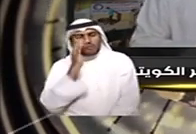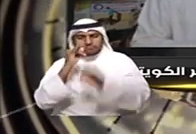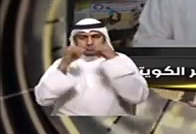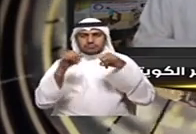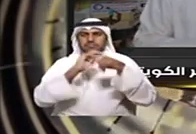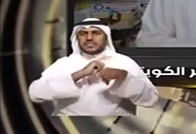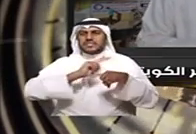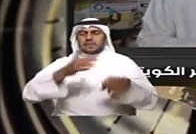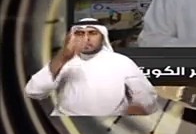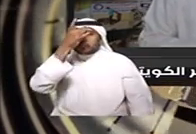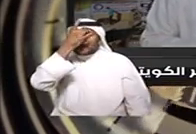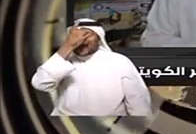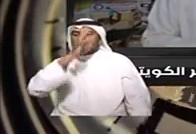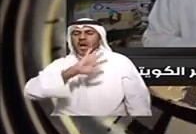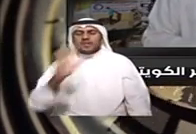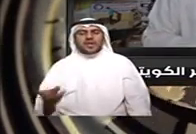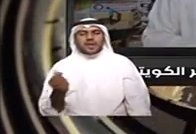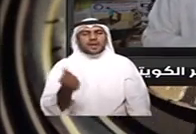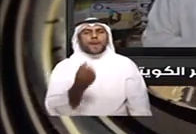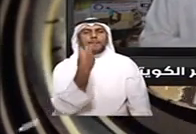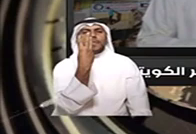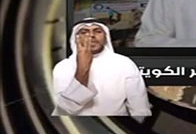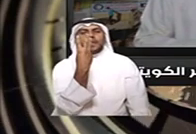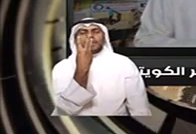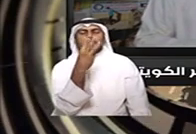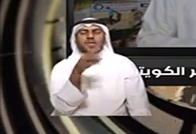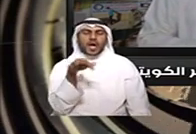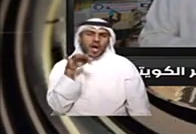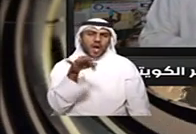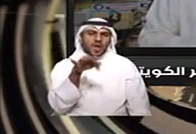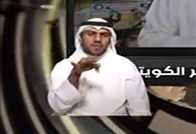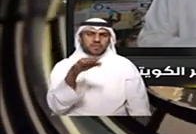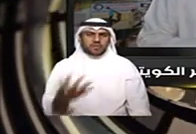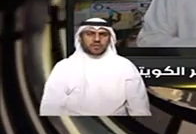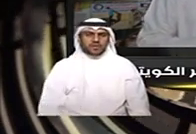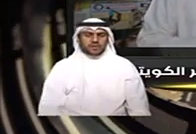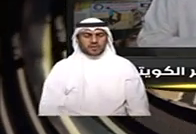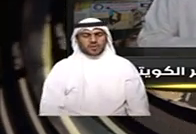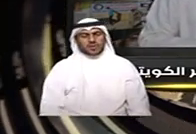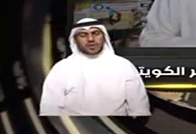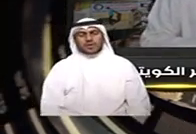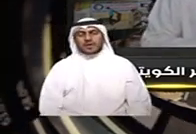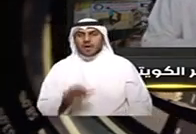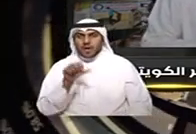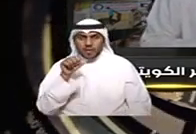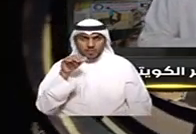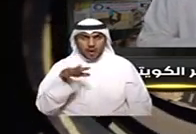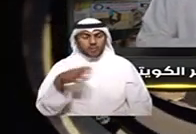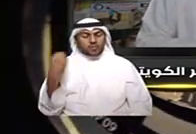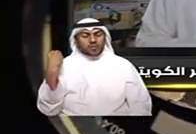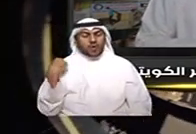الأحمر والهلال الأحمر ب 300 ألف دولار لدعم الاتحاد لمعالجة، نعم، إنقاذ حقيقة